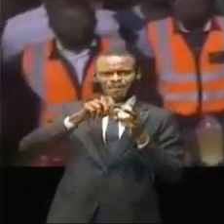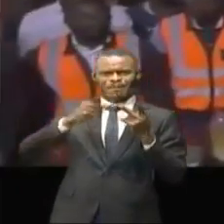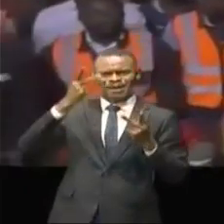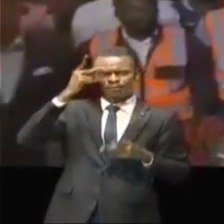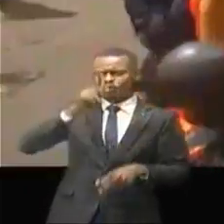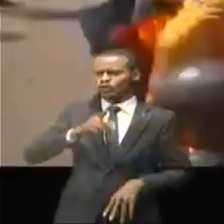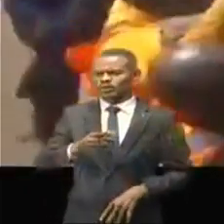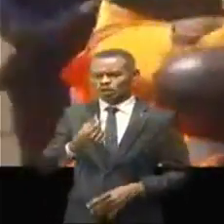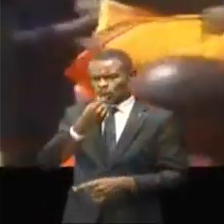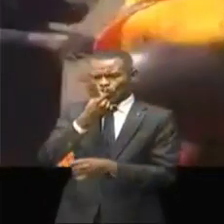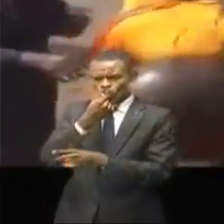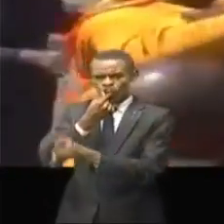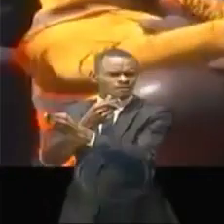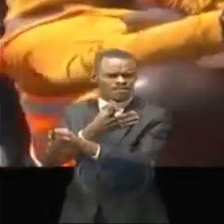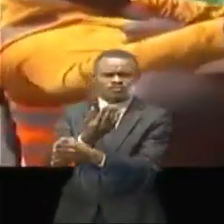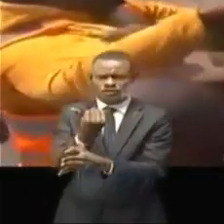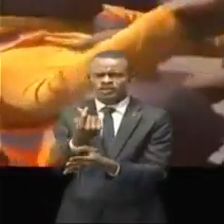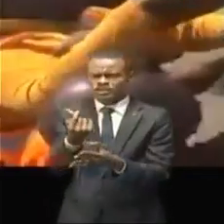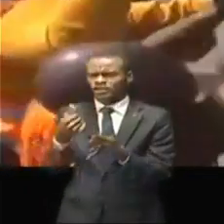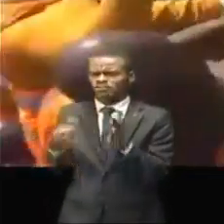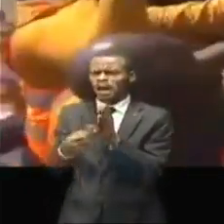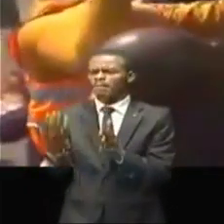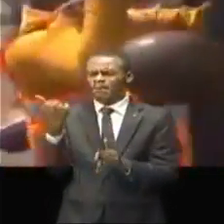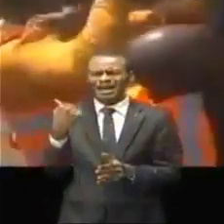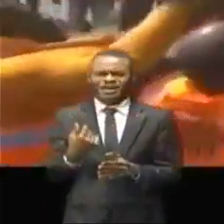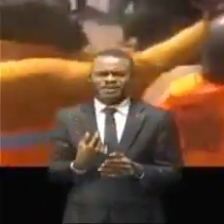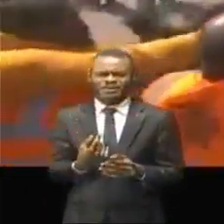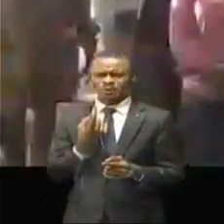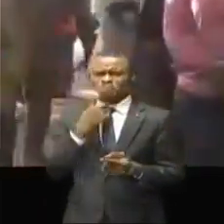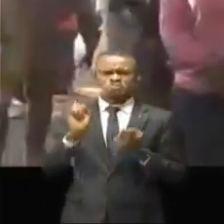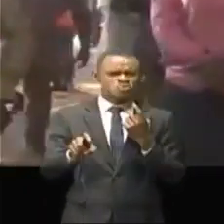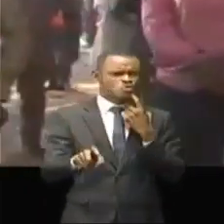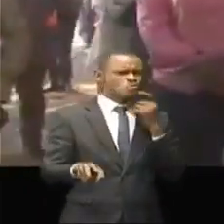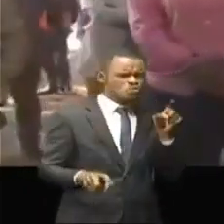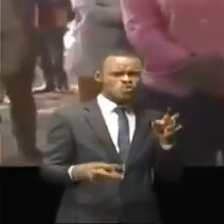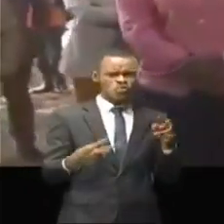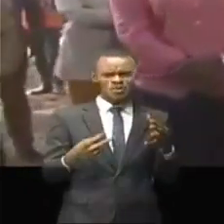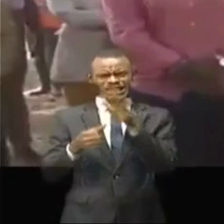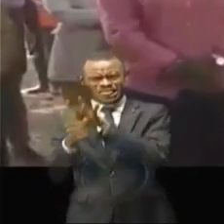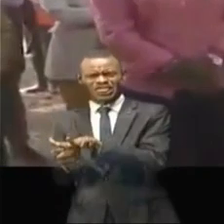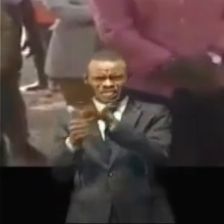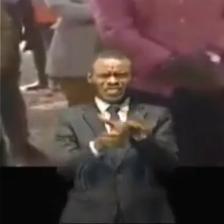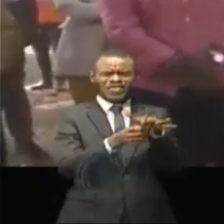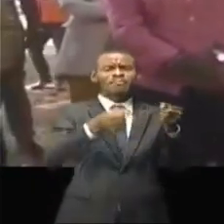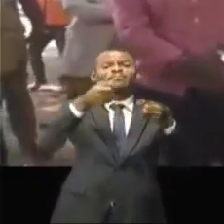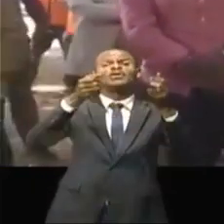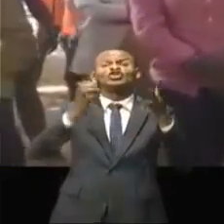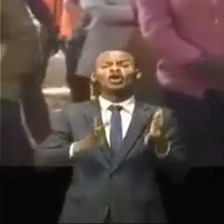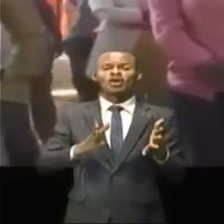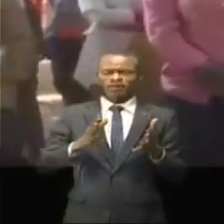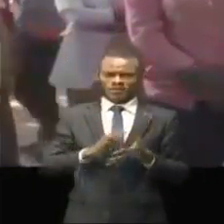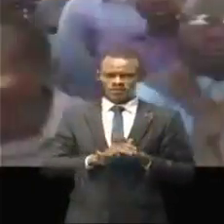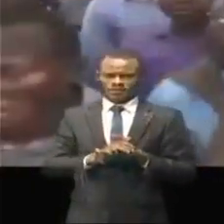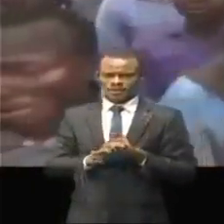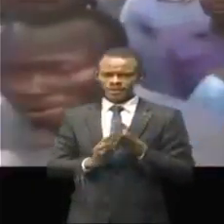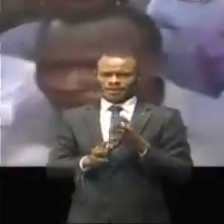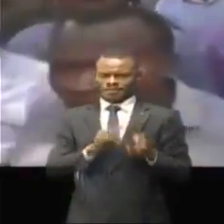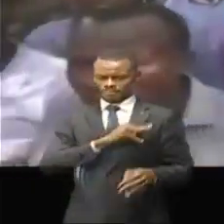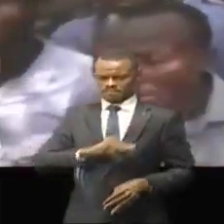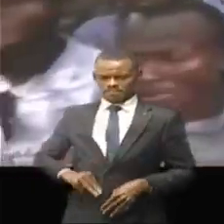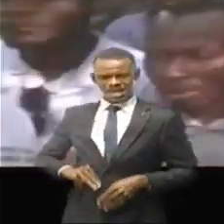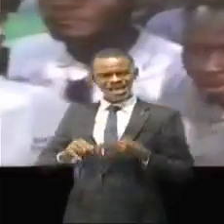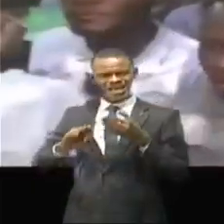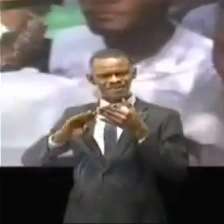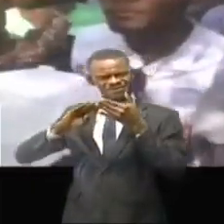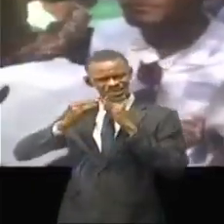uns ont été sensibilisés et les autres interpellés sur les champs. Ils sont contraints de respecter les ordres édictés par les